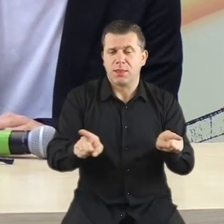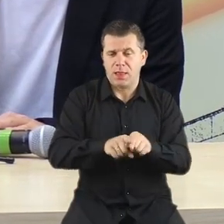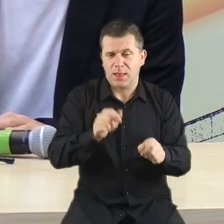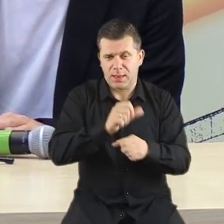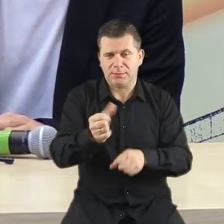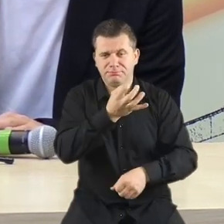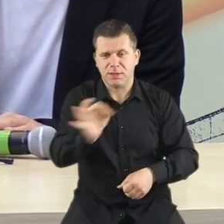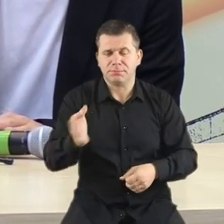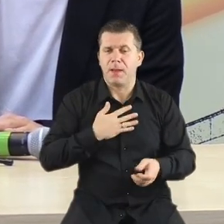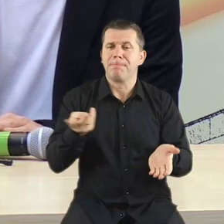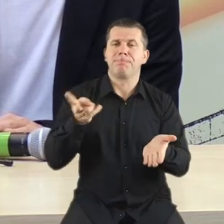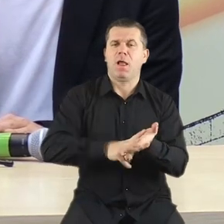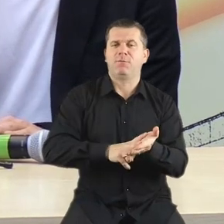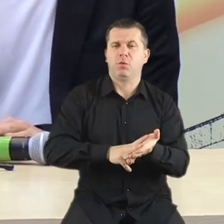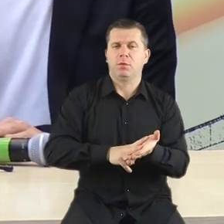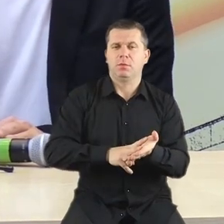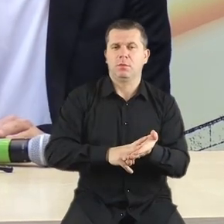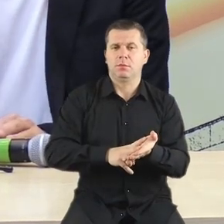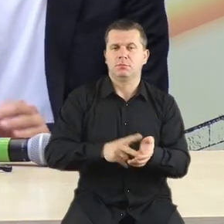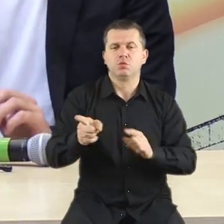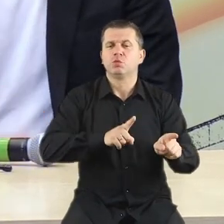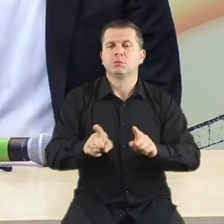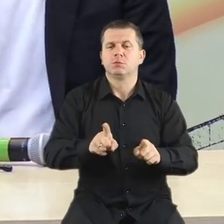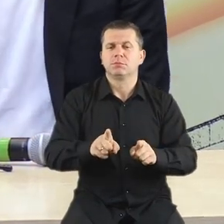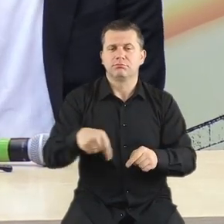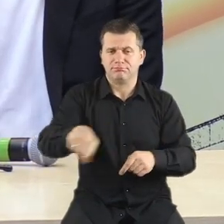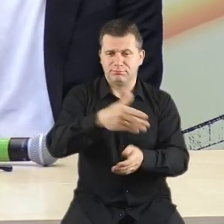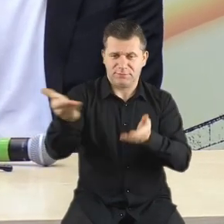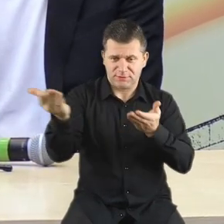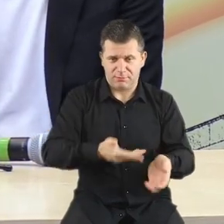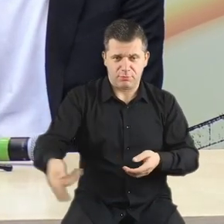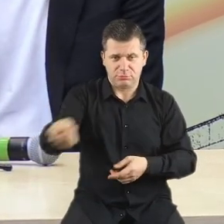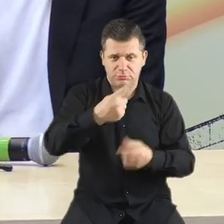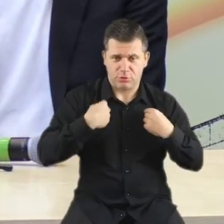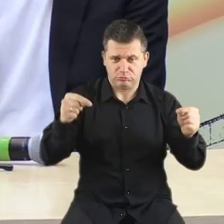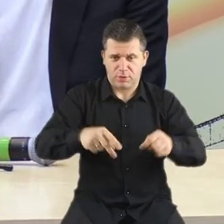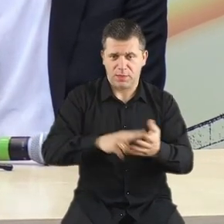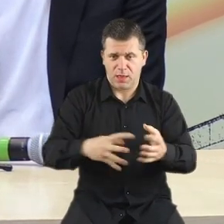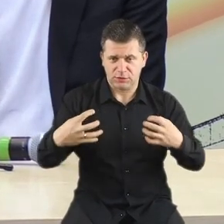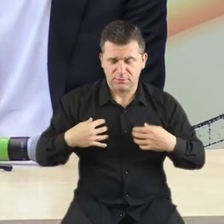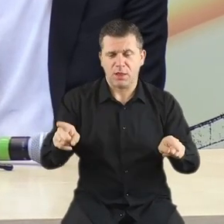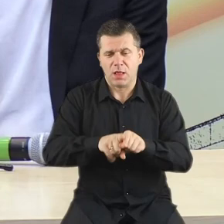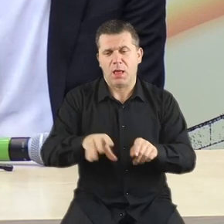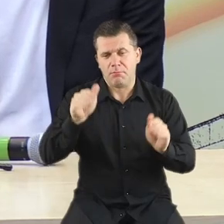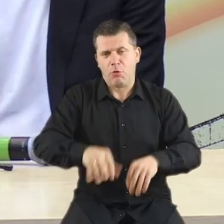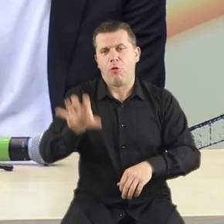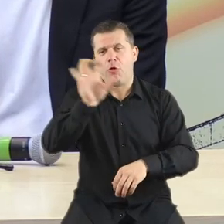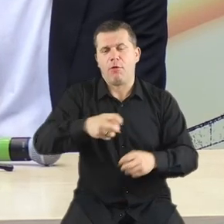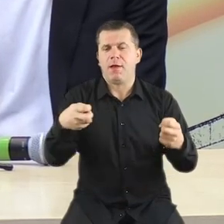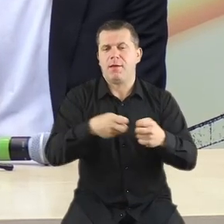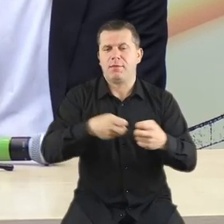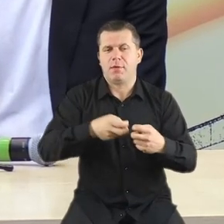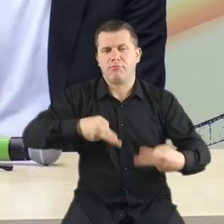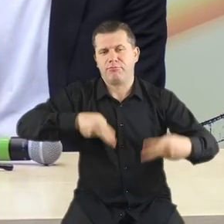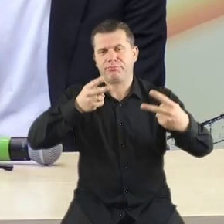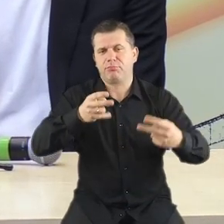taką formułę podwójną. To znaczy, oprócz tego, że zaprosiliśmy Państwa do siebie, również można oglądać za pośrednictwem